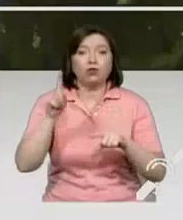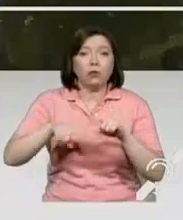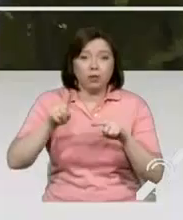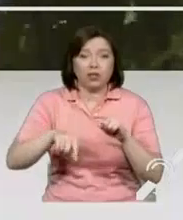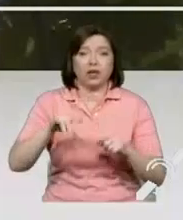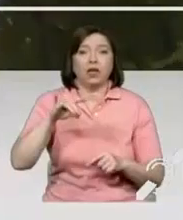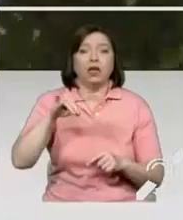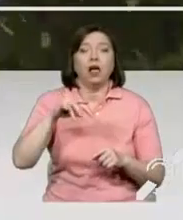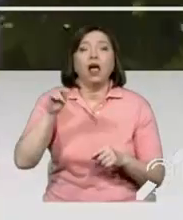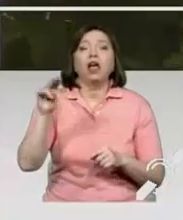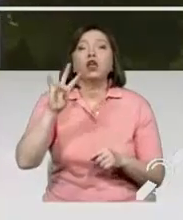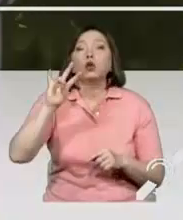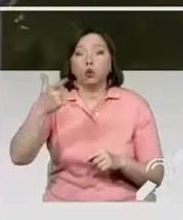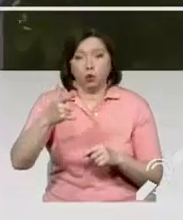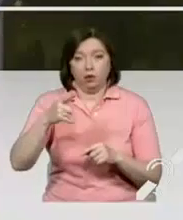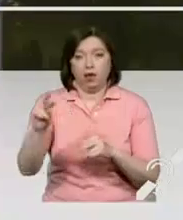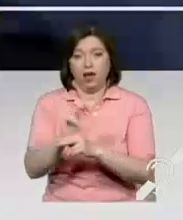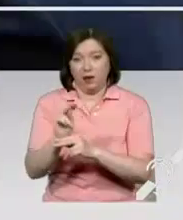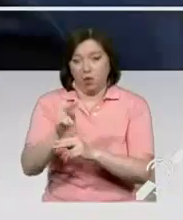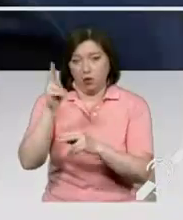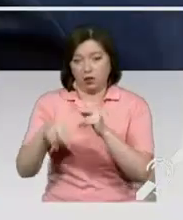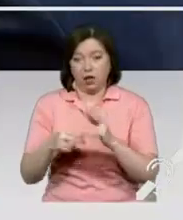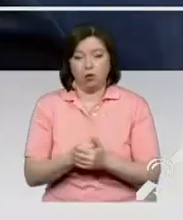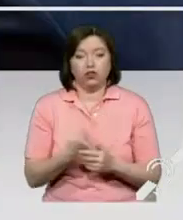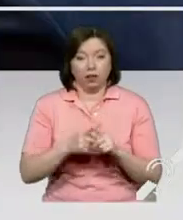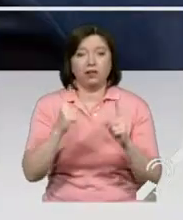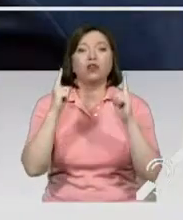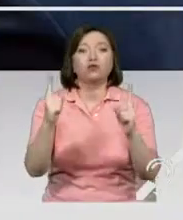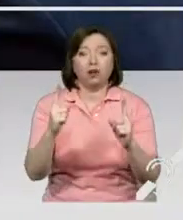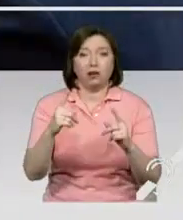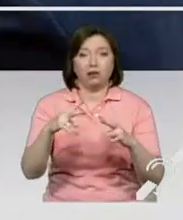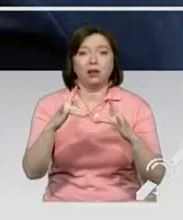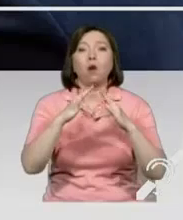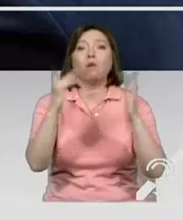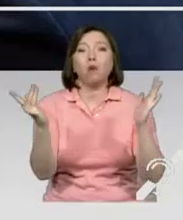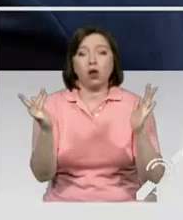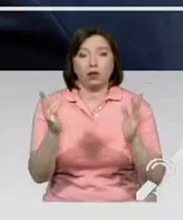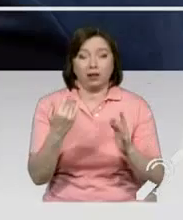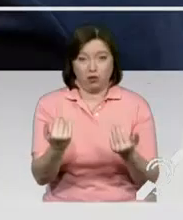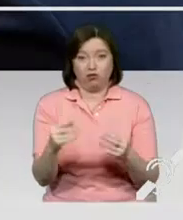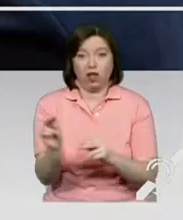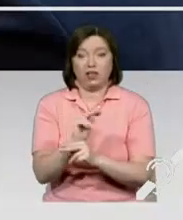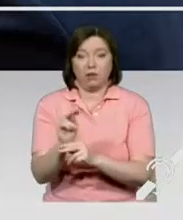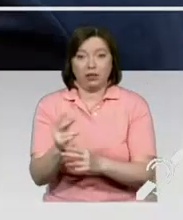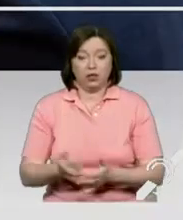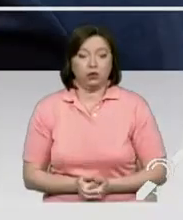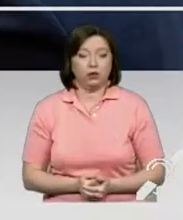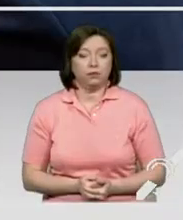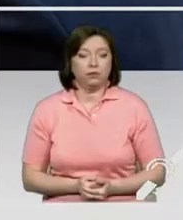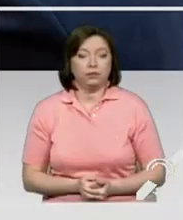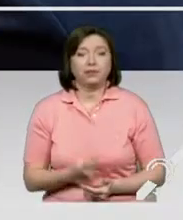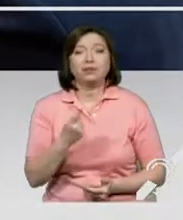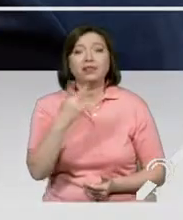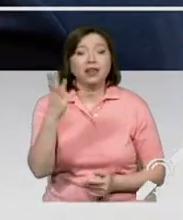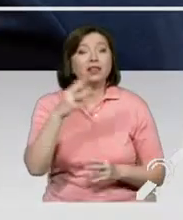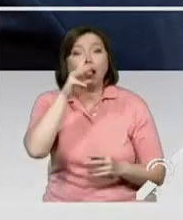iunie aceste lucrări de pe porțiunea de pod care astăzi este în reparație cu câteva